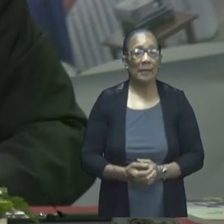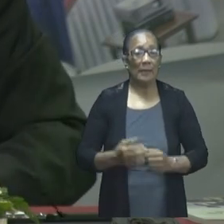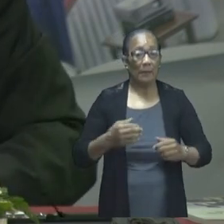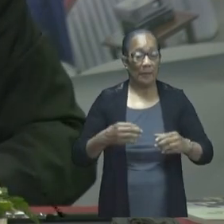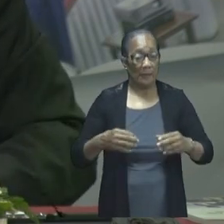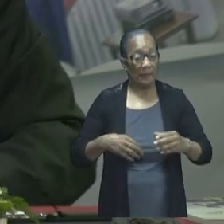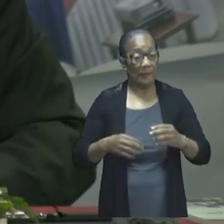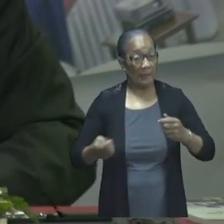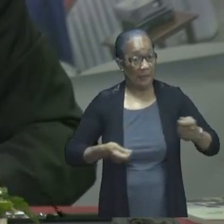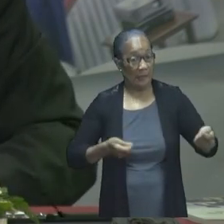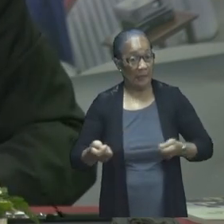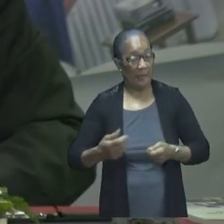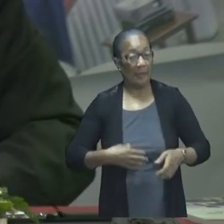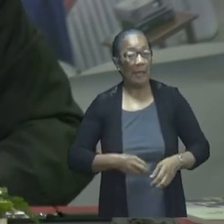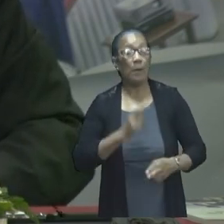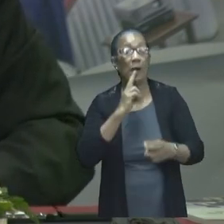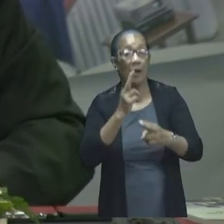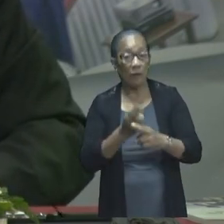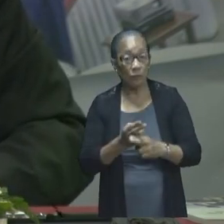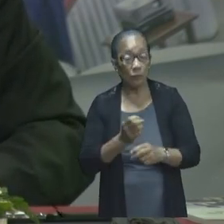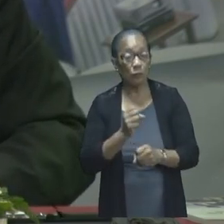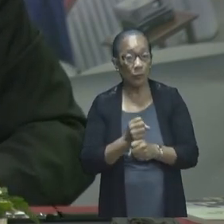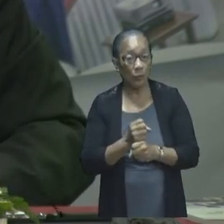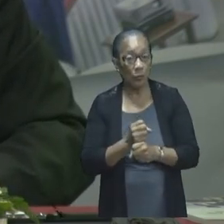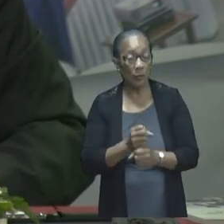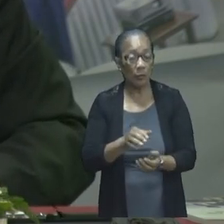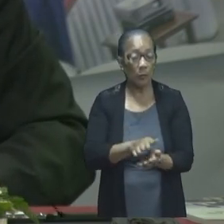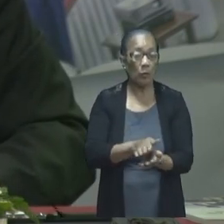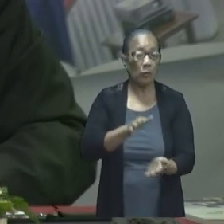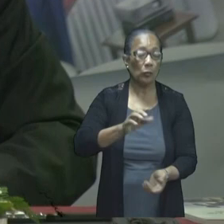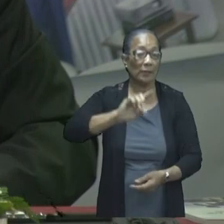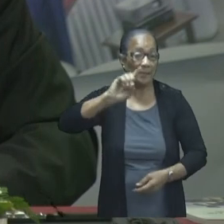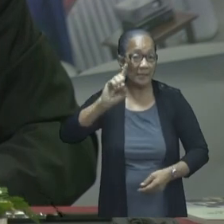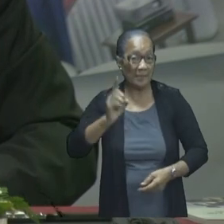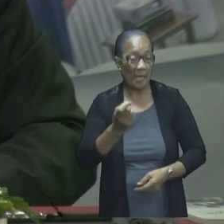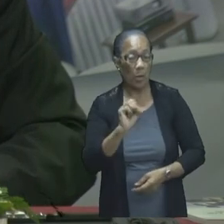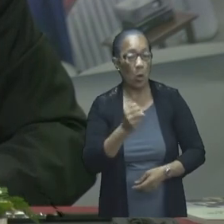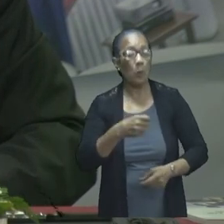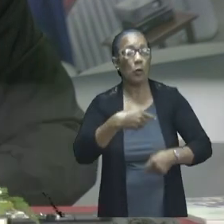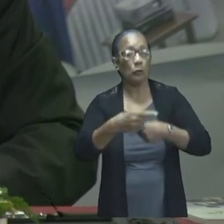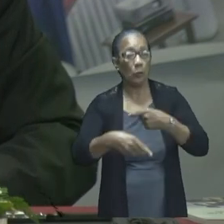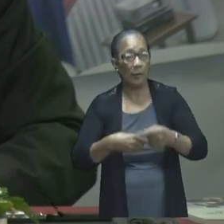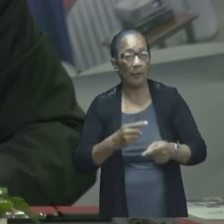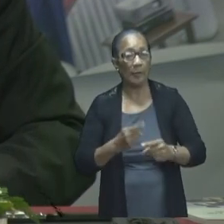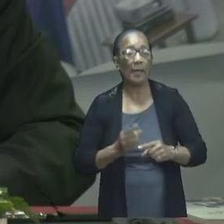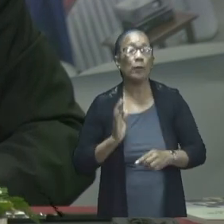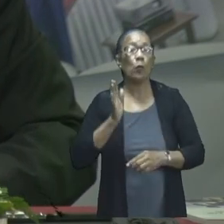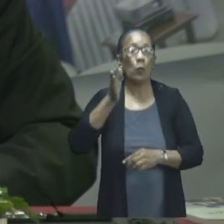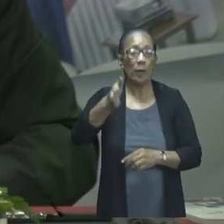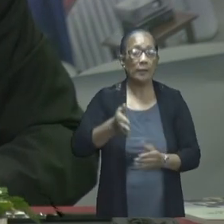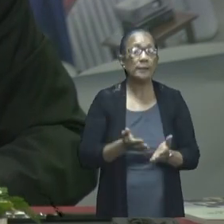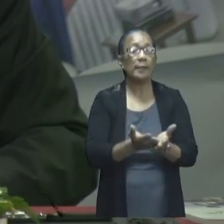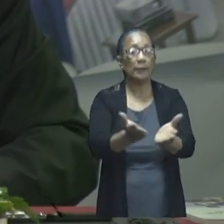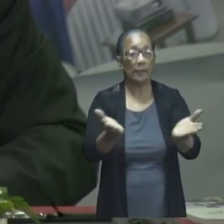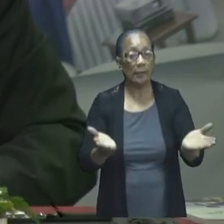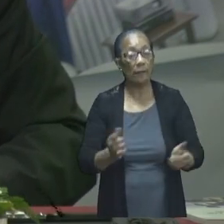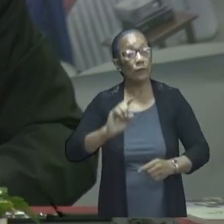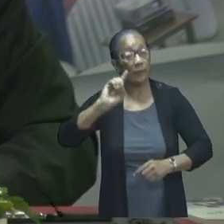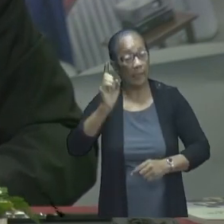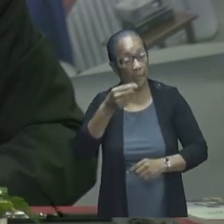afgesproken laten we die ze begroet en zo snel mogelijk aanwenden om ontwikkeling te brengen welzijn te brengen en direct als het kan